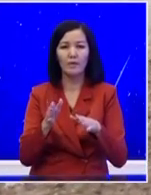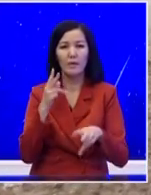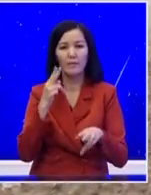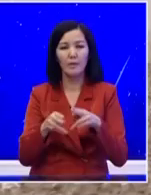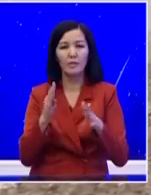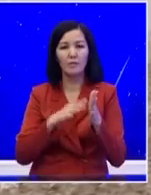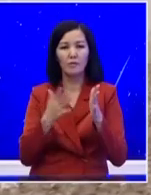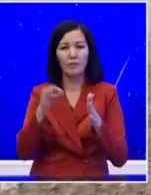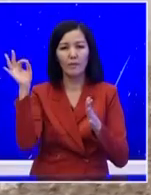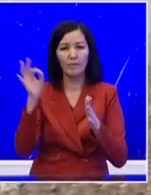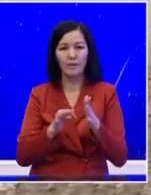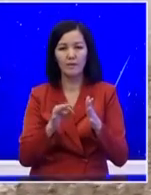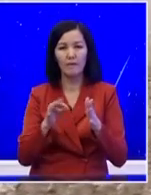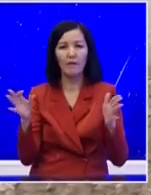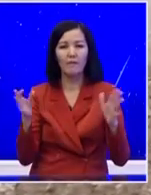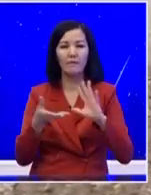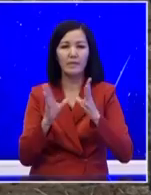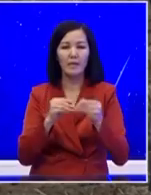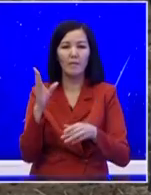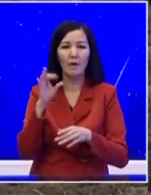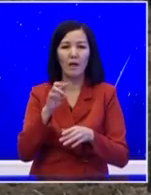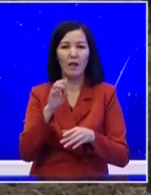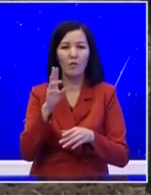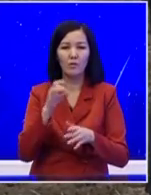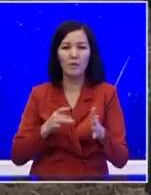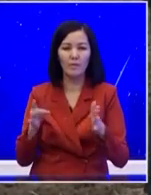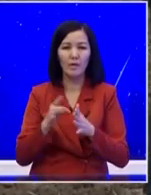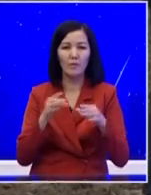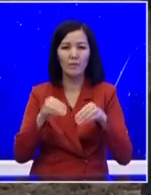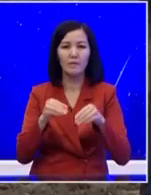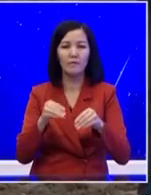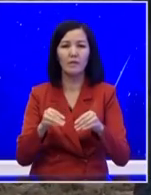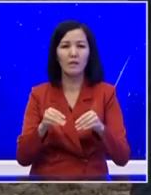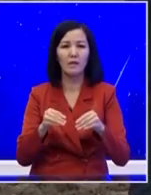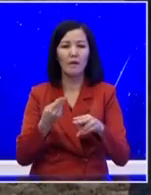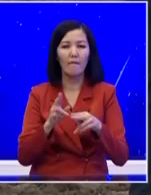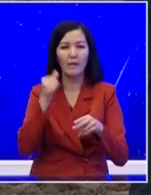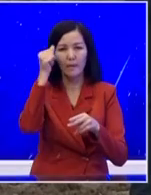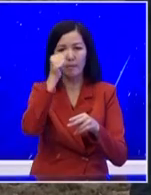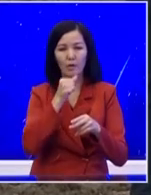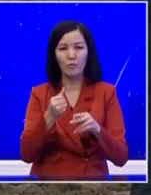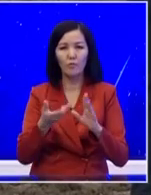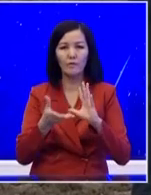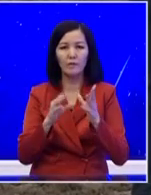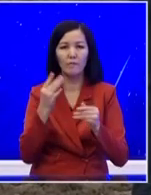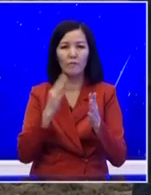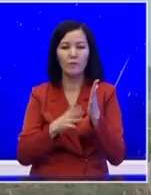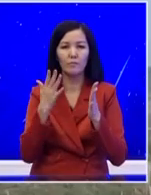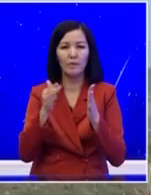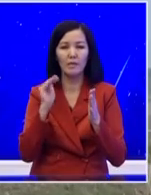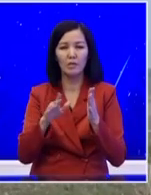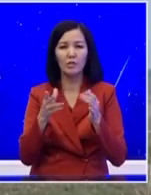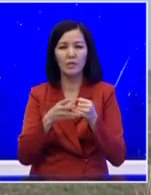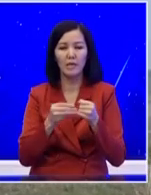завершены почти на 95%. В целом в Алакольском районе посевные площади в текущем сезоне составляют почти 85